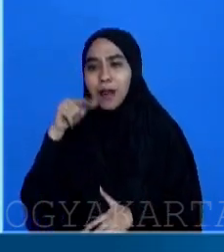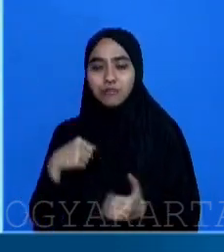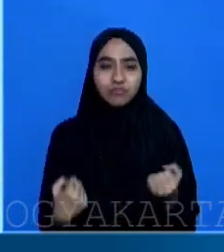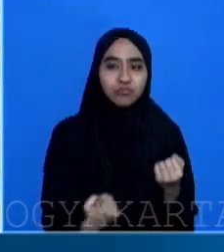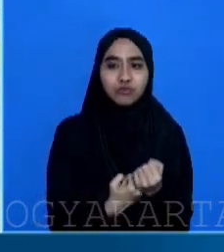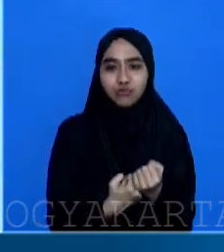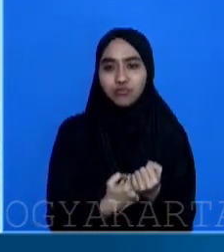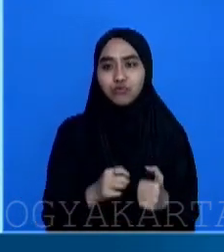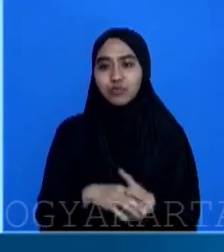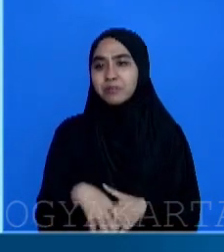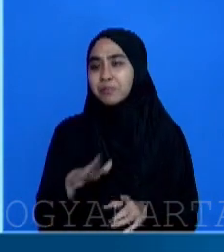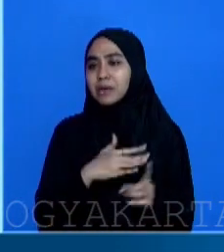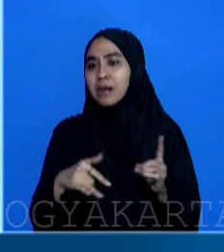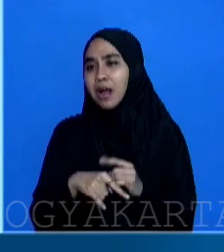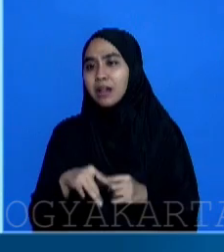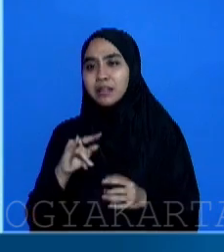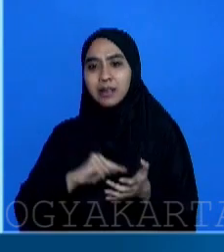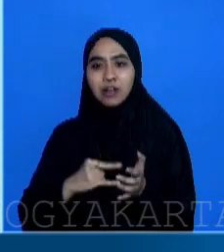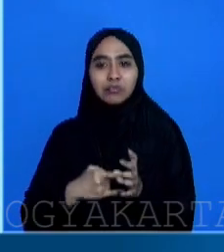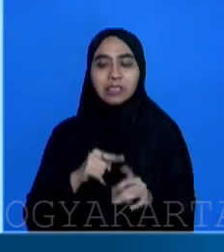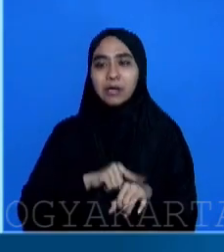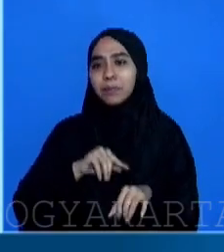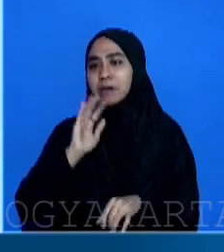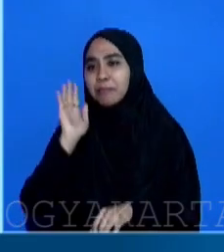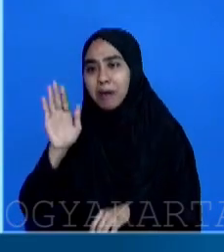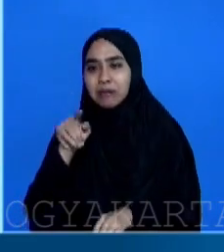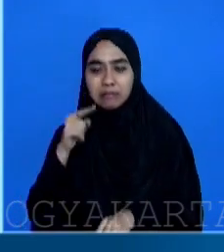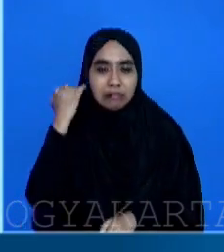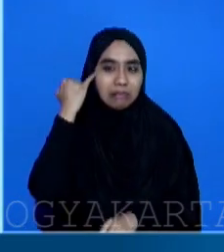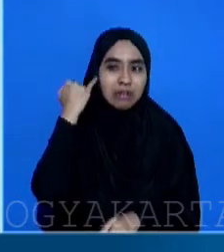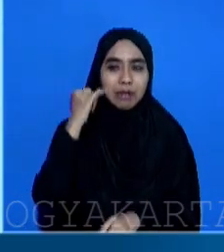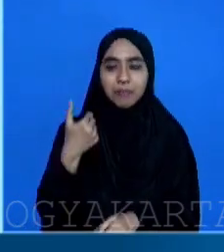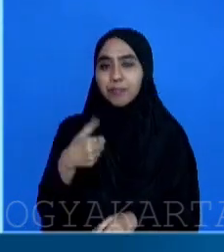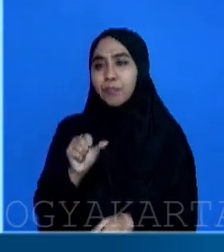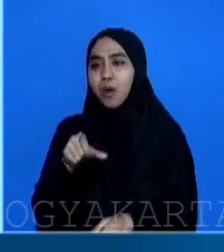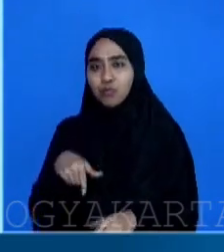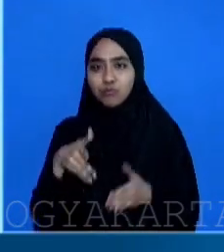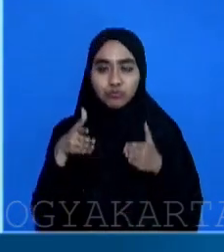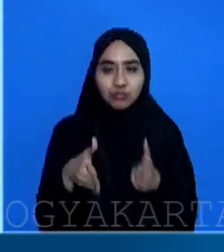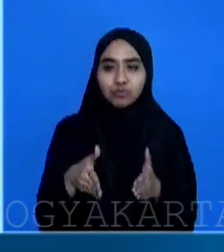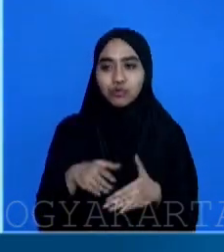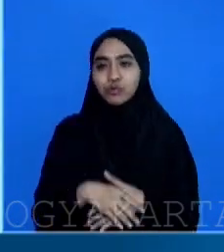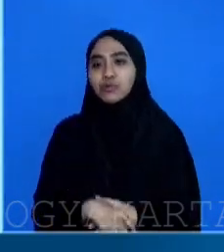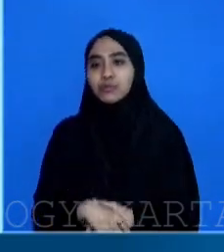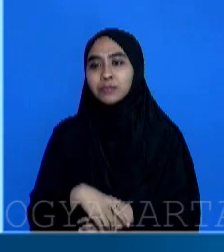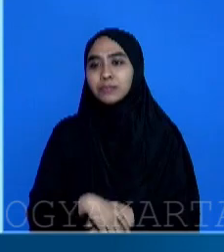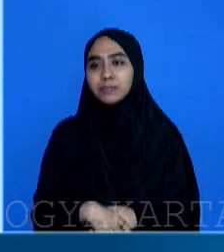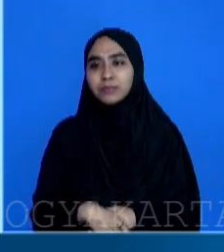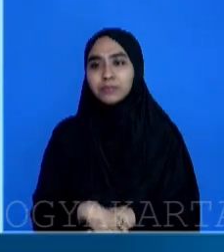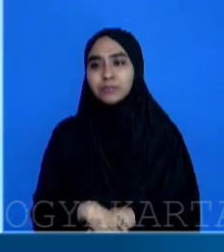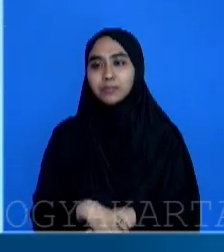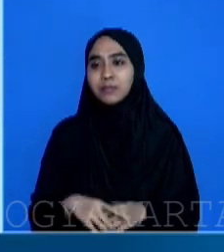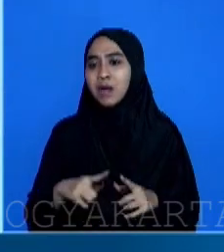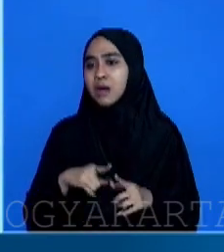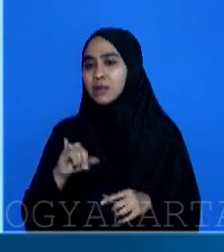terhadap teknologi masa depan. Event yang menghadirkan inovasi terkini di bidang robotik dan kecerdasan buatan atau AI ini